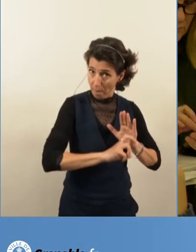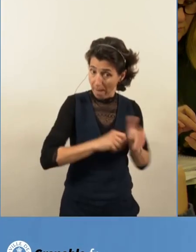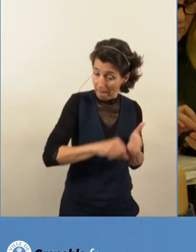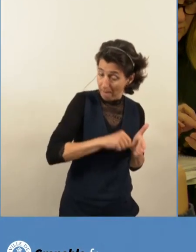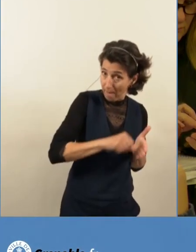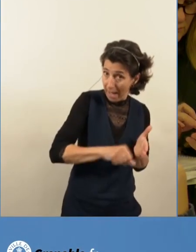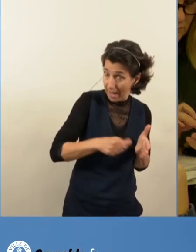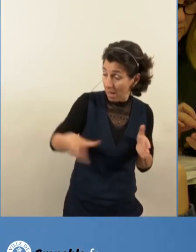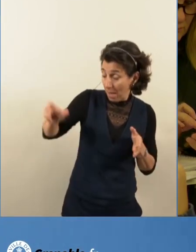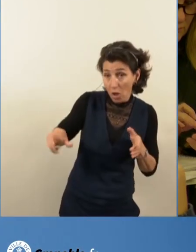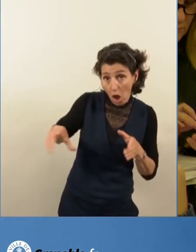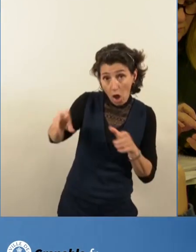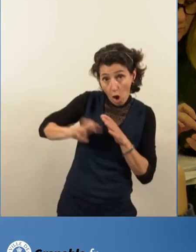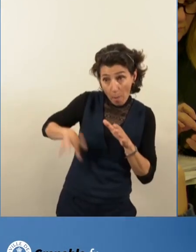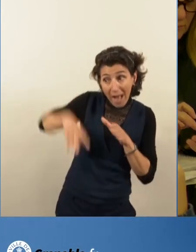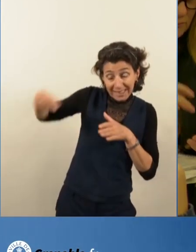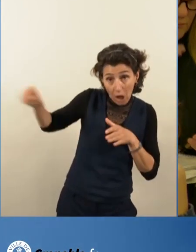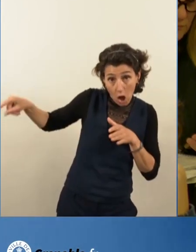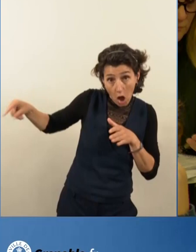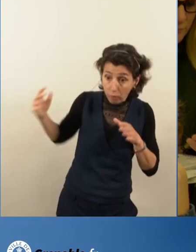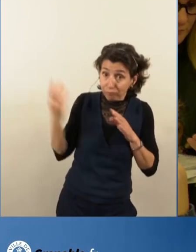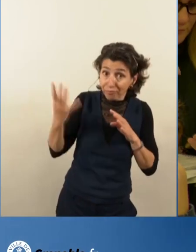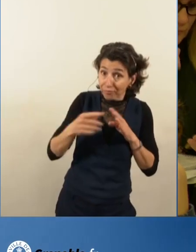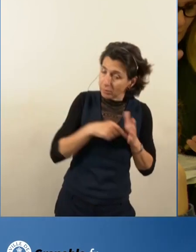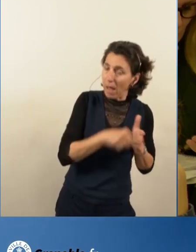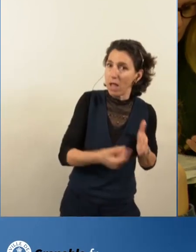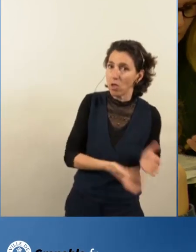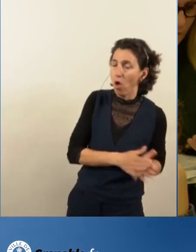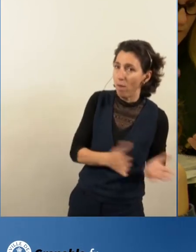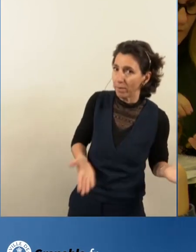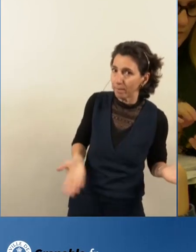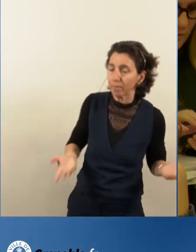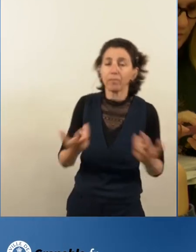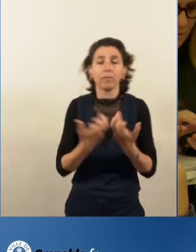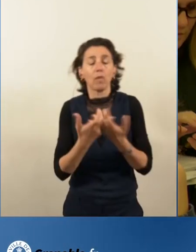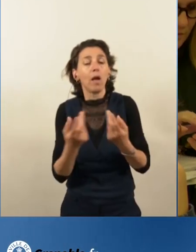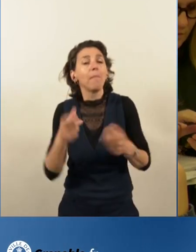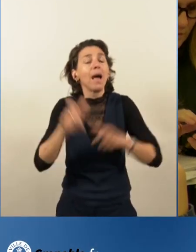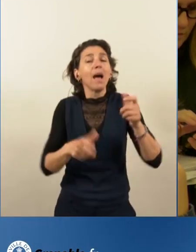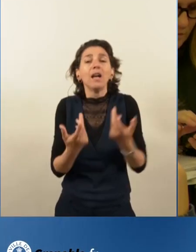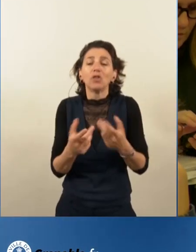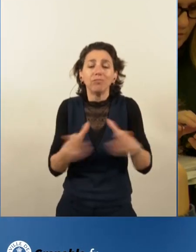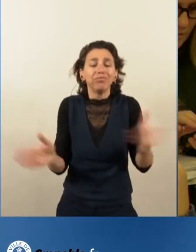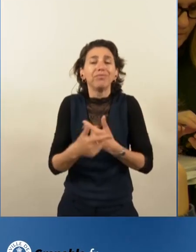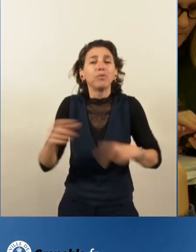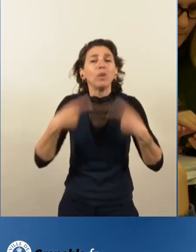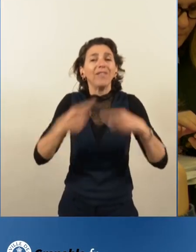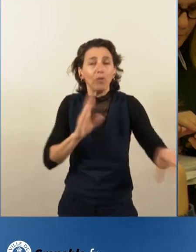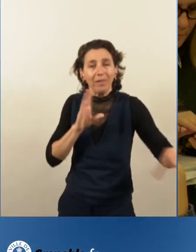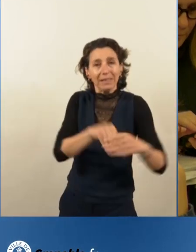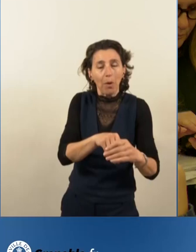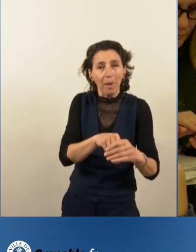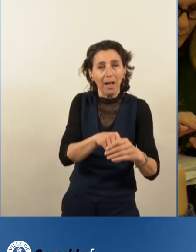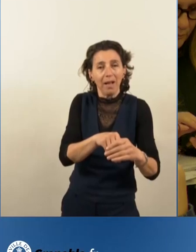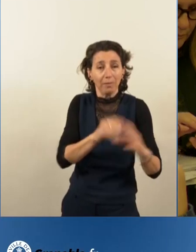taux d'effort de la ville de Grenoble pour pour les Grenoblois et les non-grenoblois qui fréquentent par exemple le conservatoire est quasiment le même alors que seuls